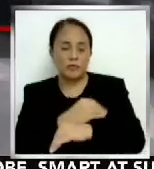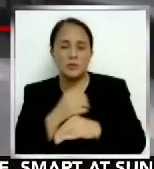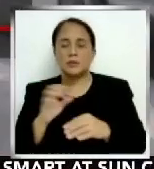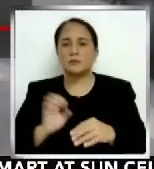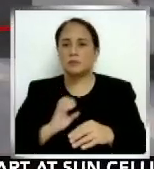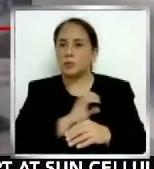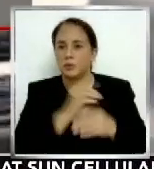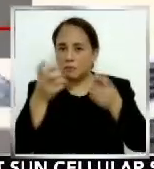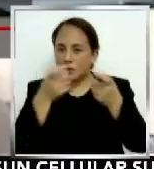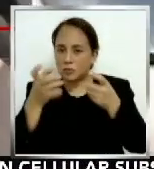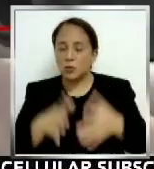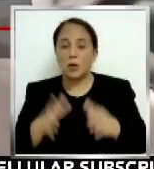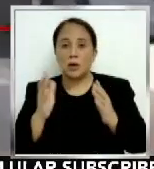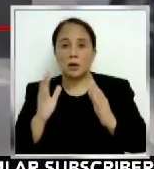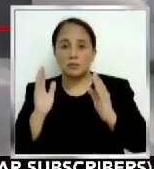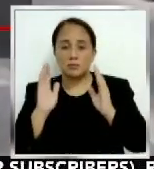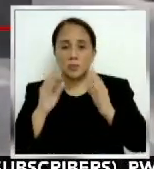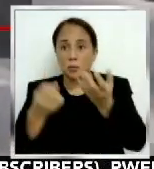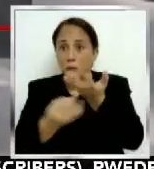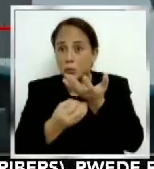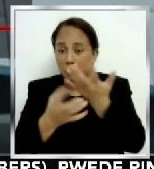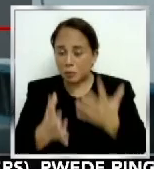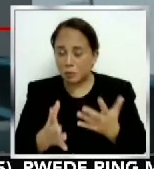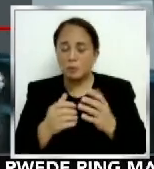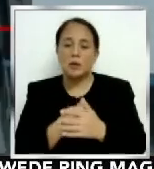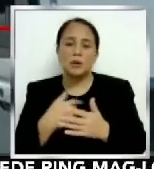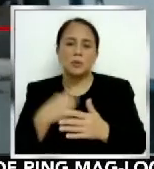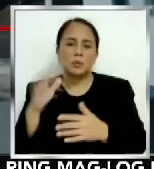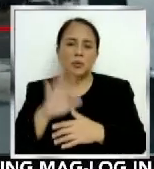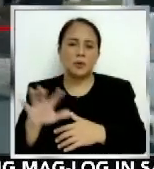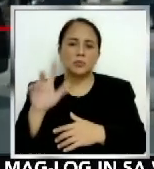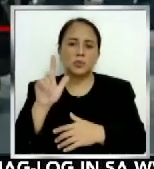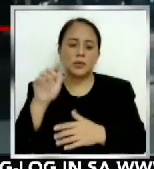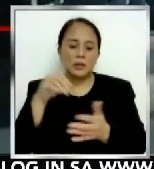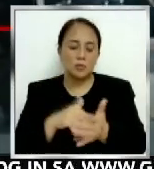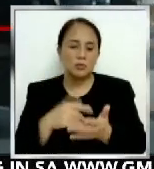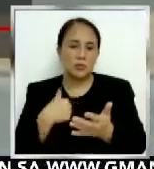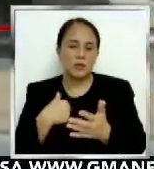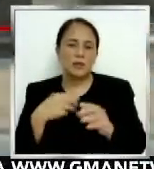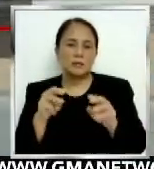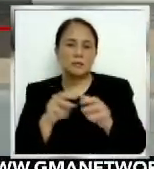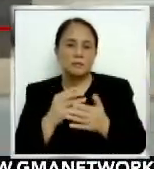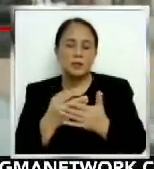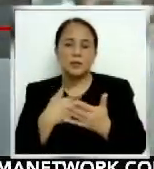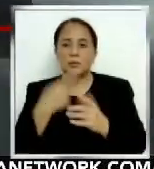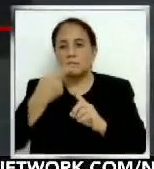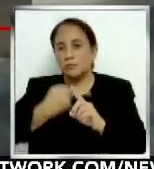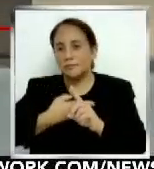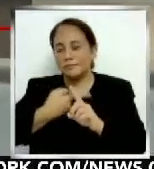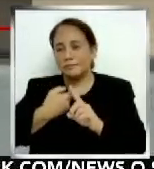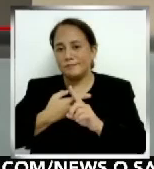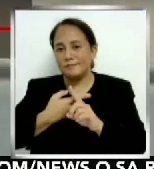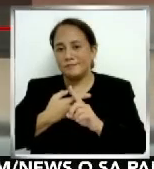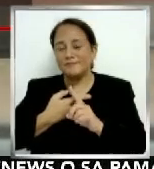chef. $400 o katumbas ng lampas 20,000 pesos ang minimum na sweldo kada buwan. Wala pang kasamang